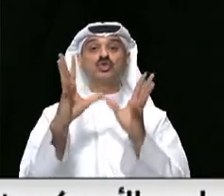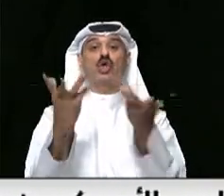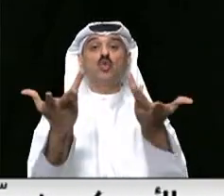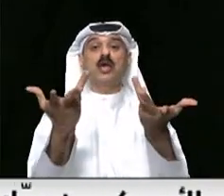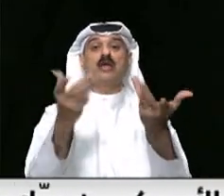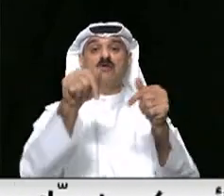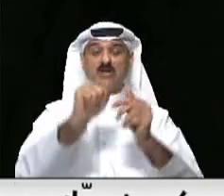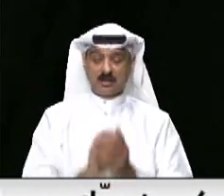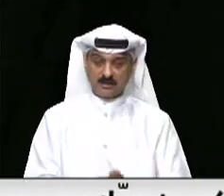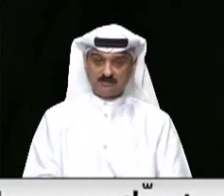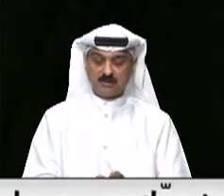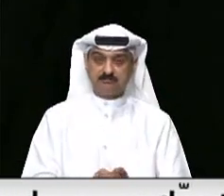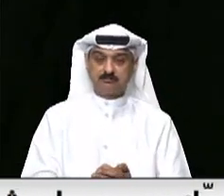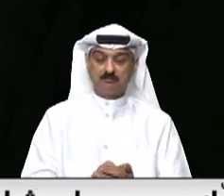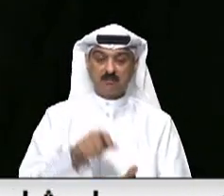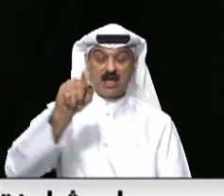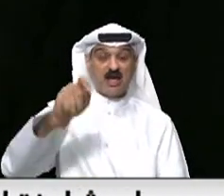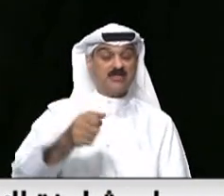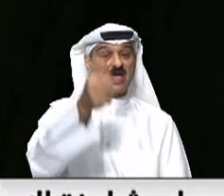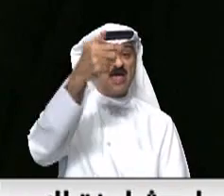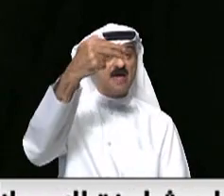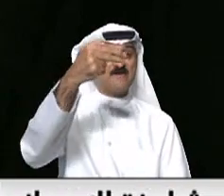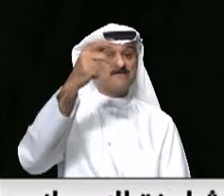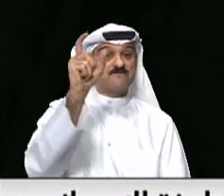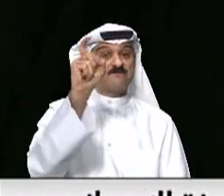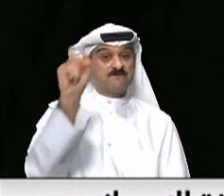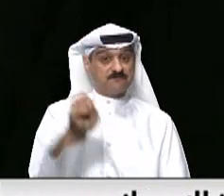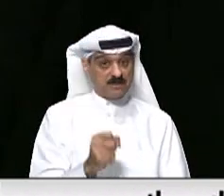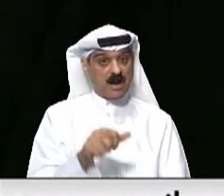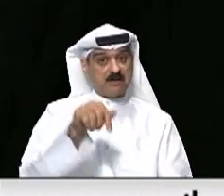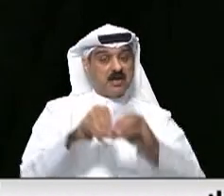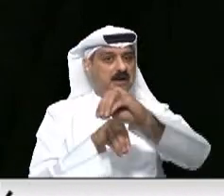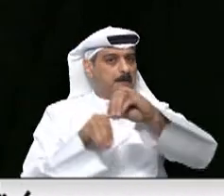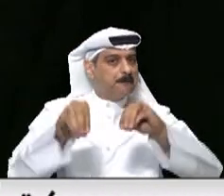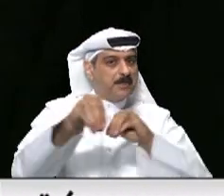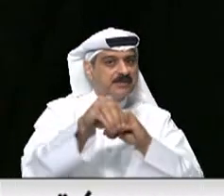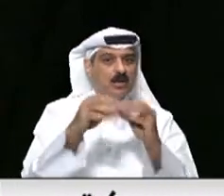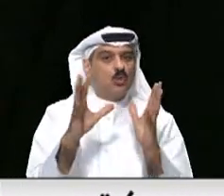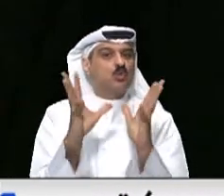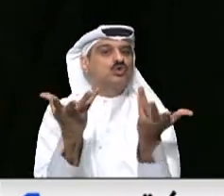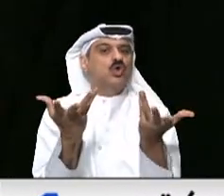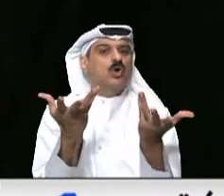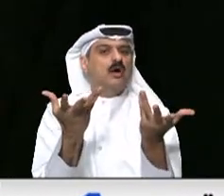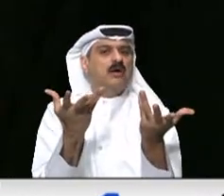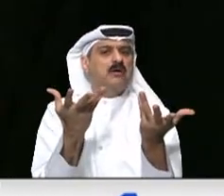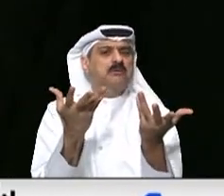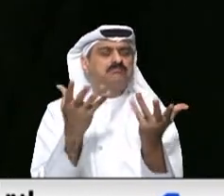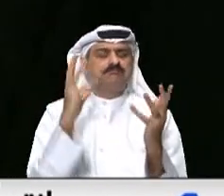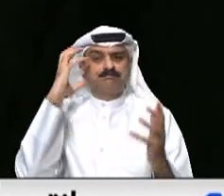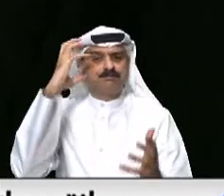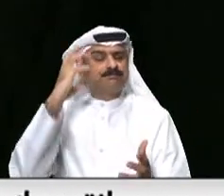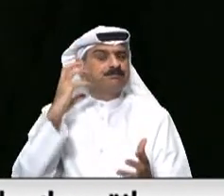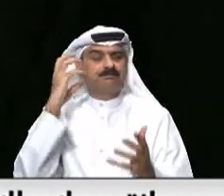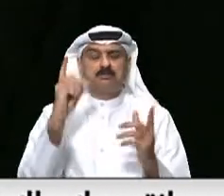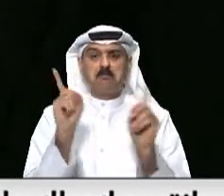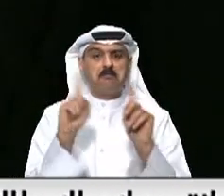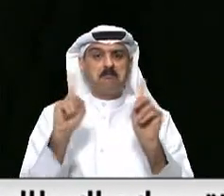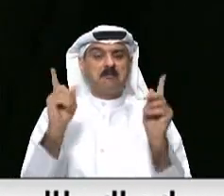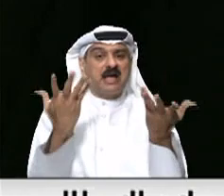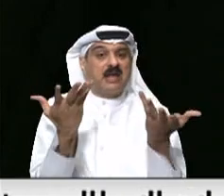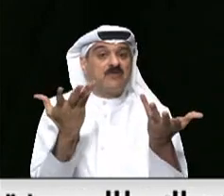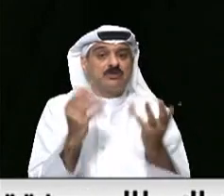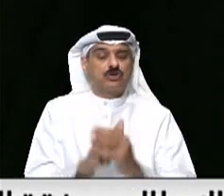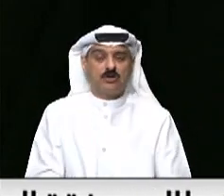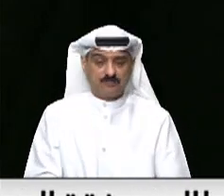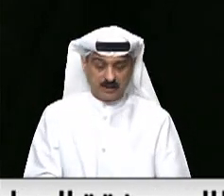فاغنر؟ هل ستنسحب فاغنر؟ هل الشيشان سيحلون محل؟ يعني الأمر معقد، إن كنت أو